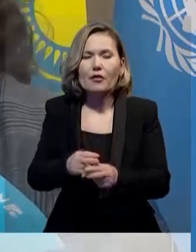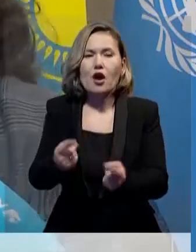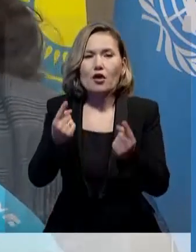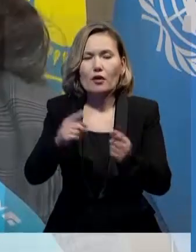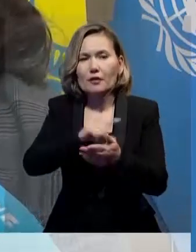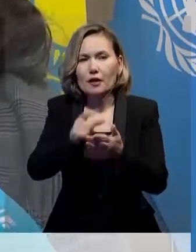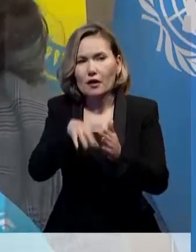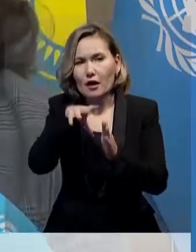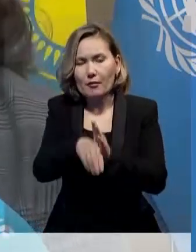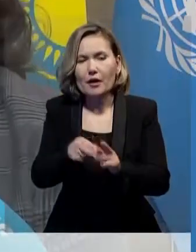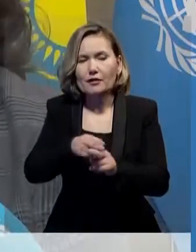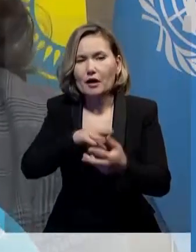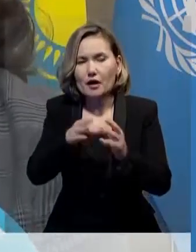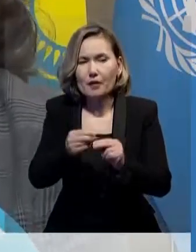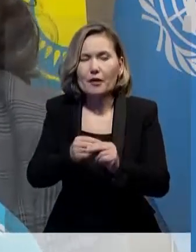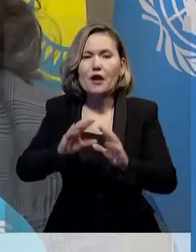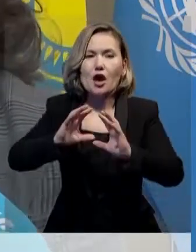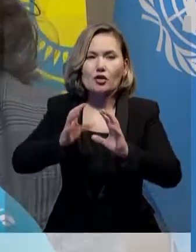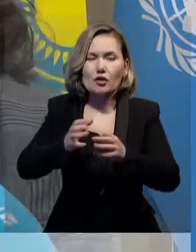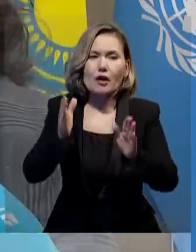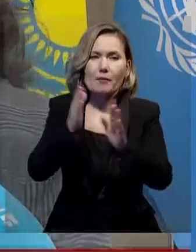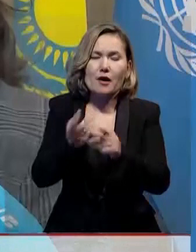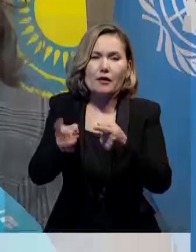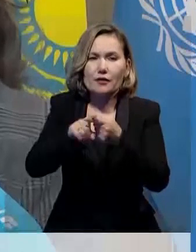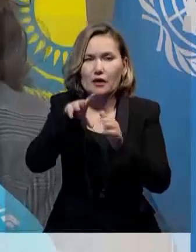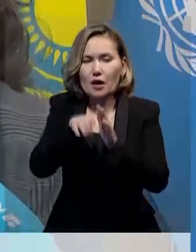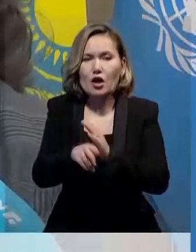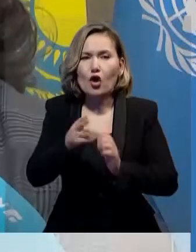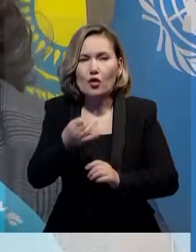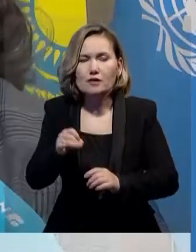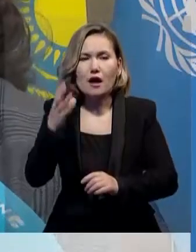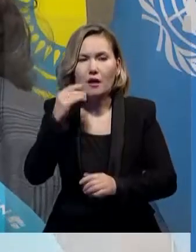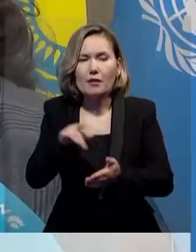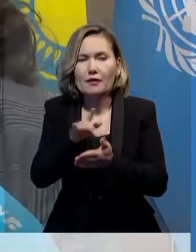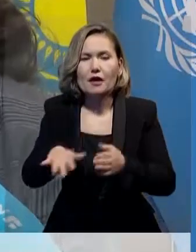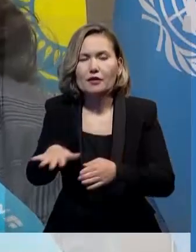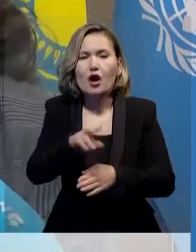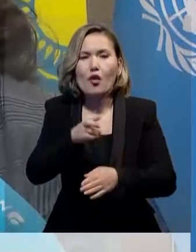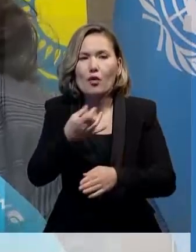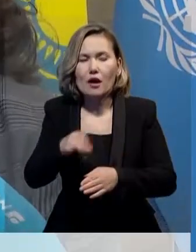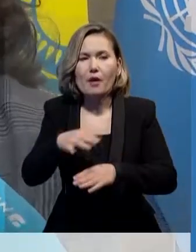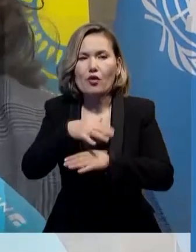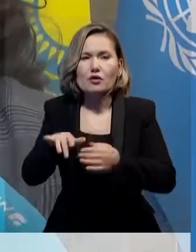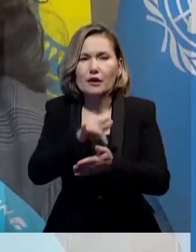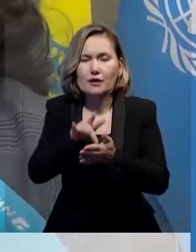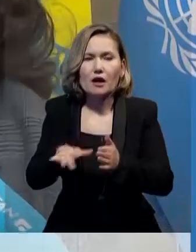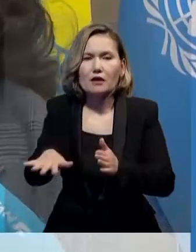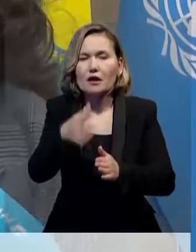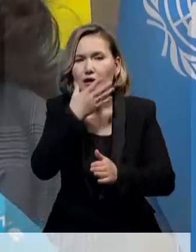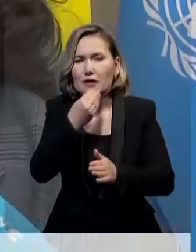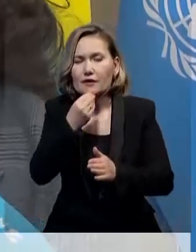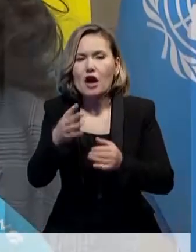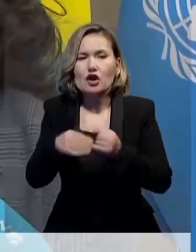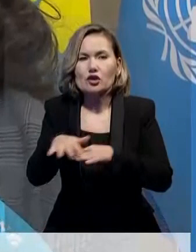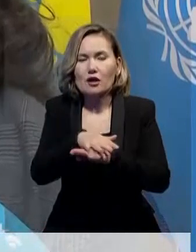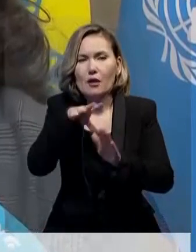енді. Дүниежүзілік биосфералық резерваттары желісіне Көлсай көлдері, Марқакөл, Бурабай сияқты көркем жерлеріміз қосылды.